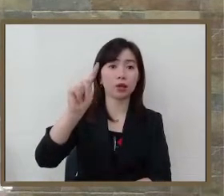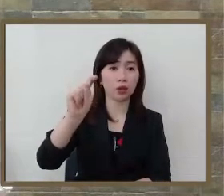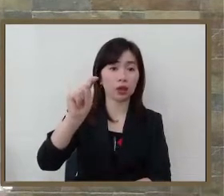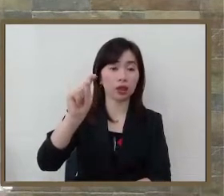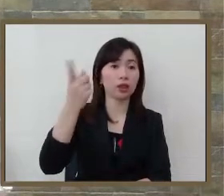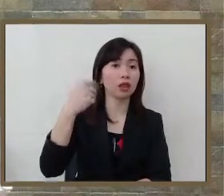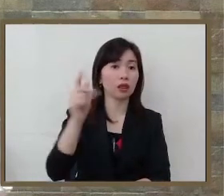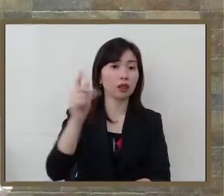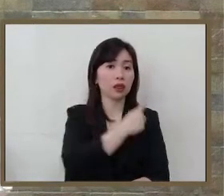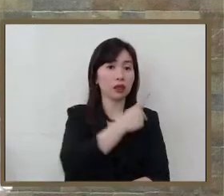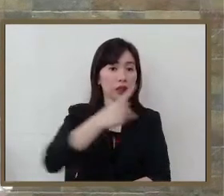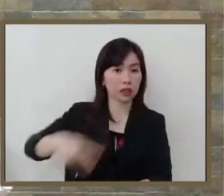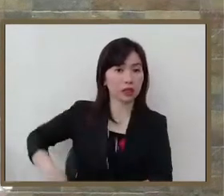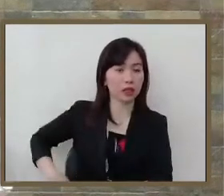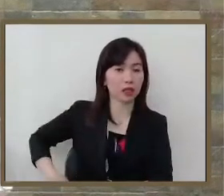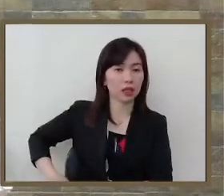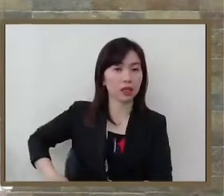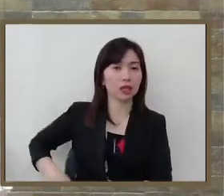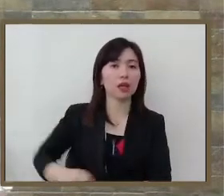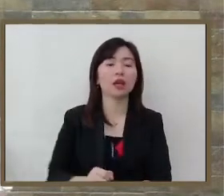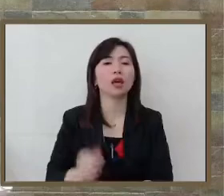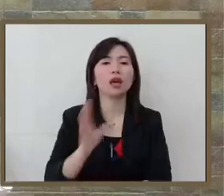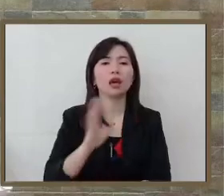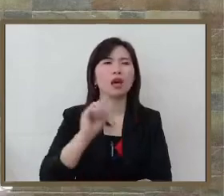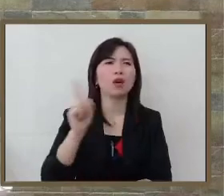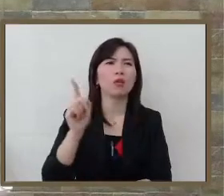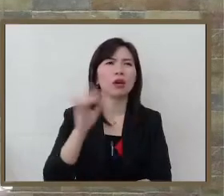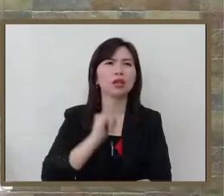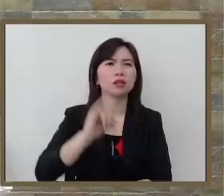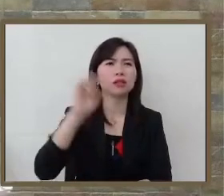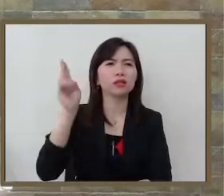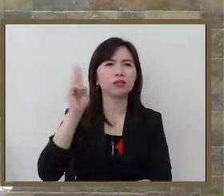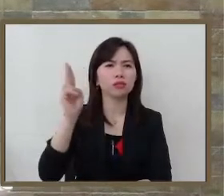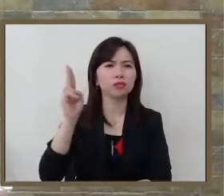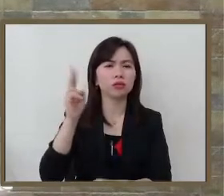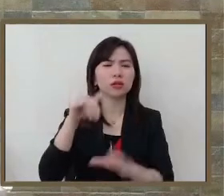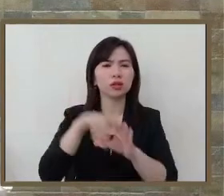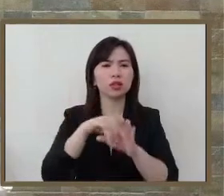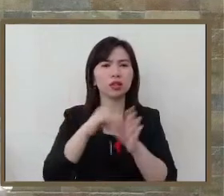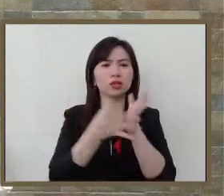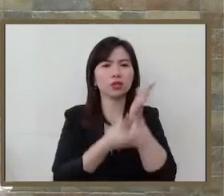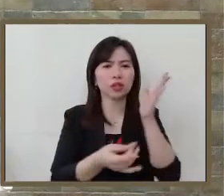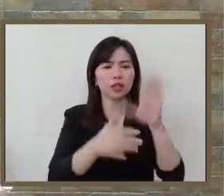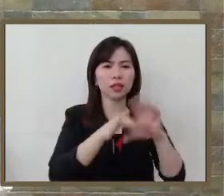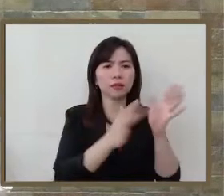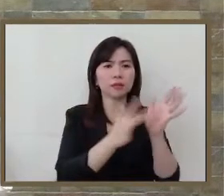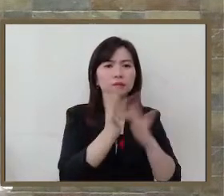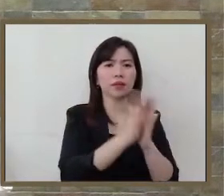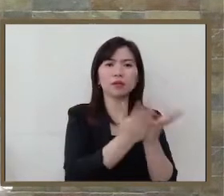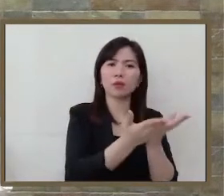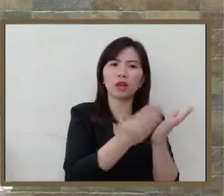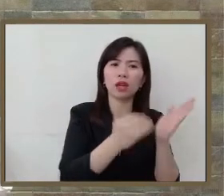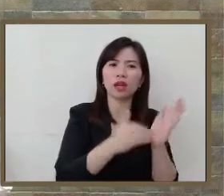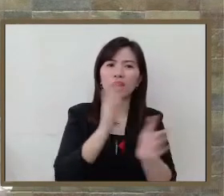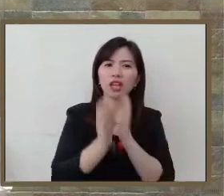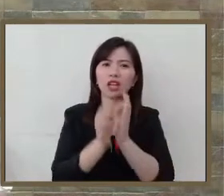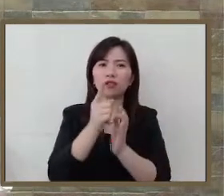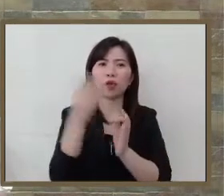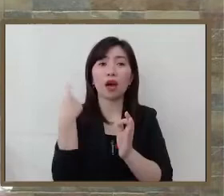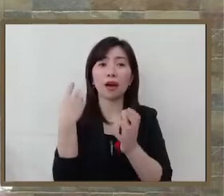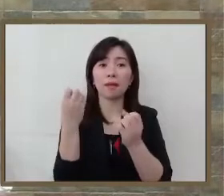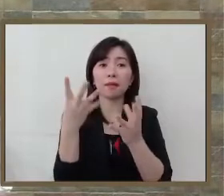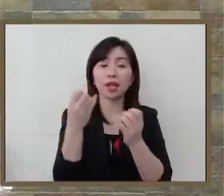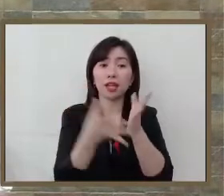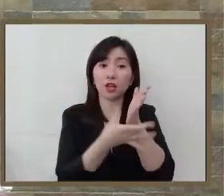from others during those times, kapag sumasagana ka sa oil, hindi ka ordinaryong tao. Hindi ka